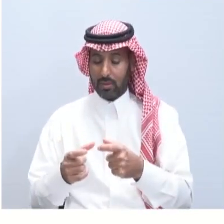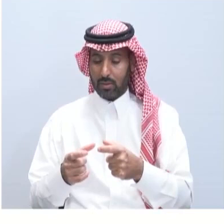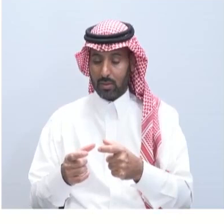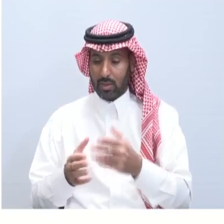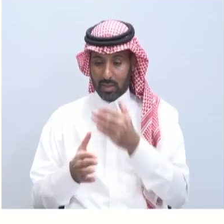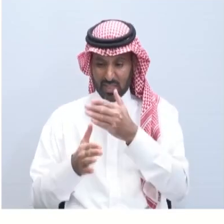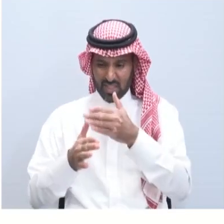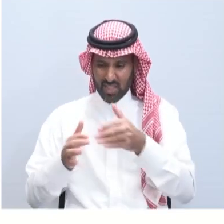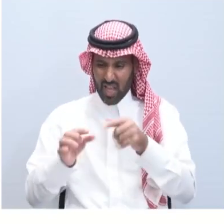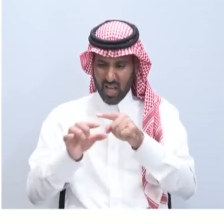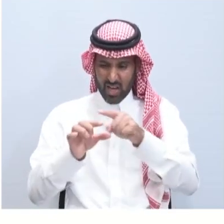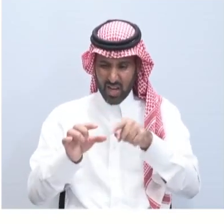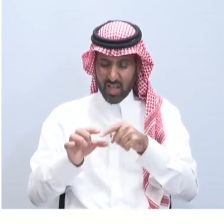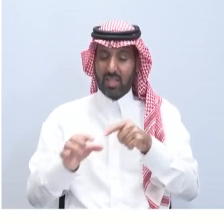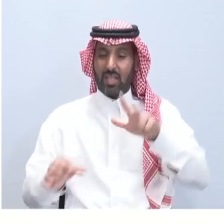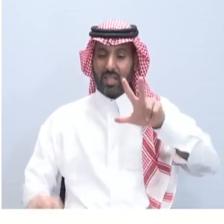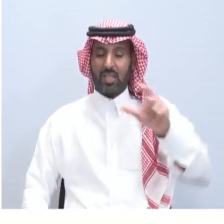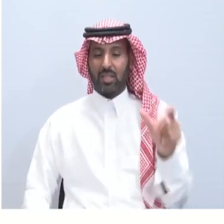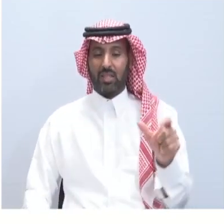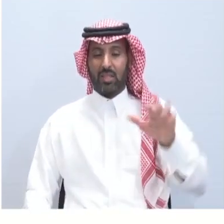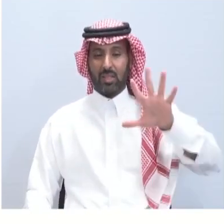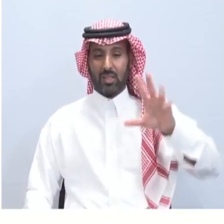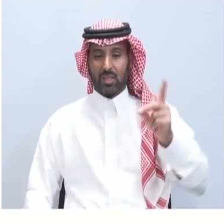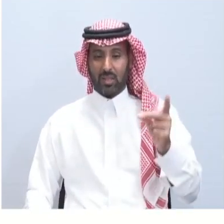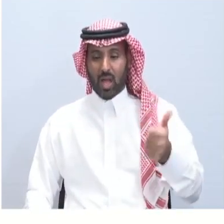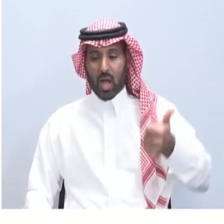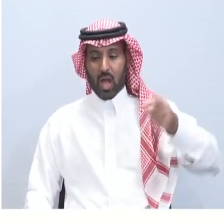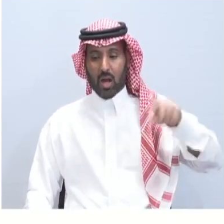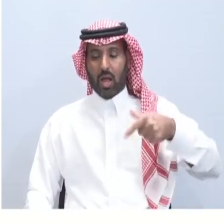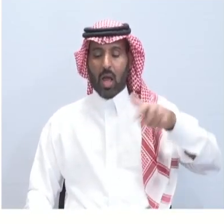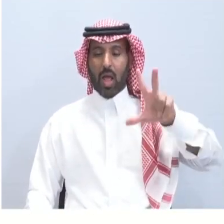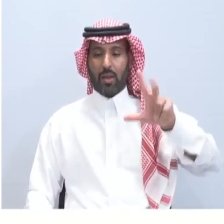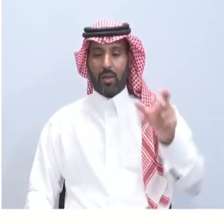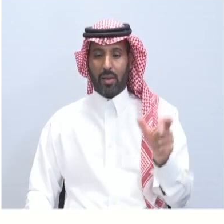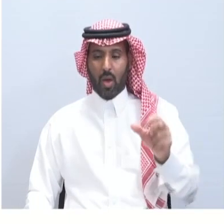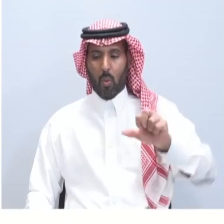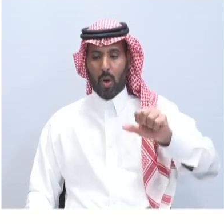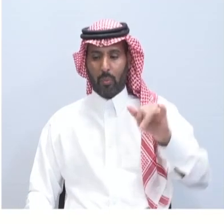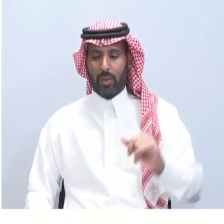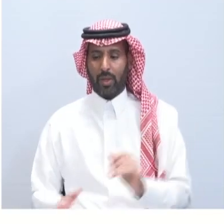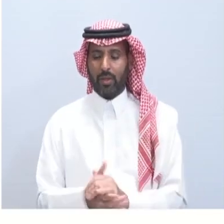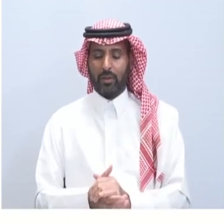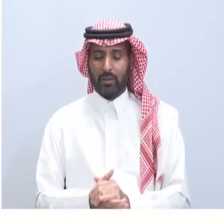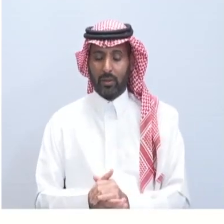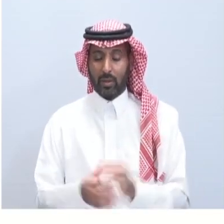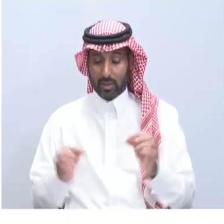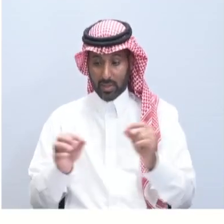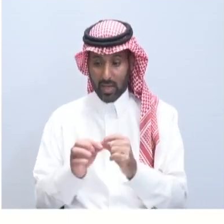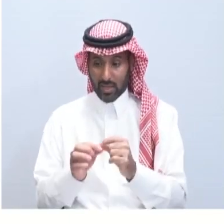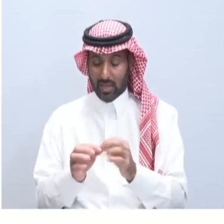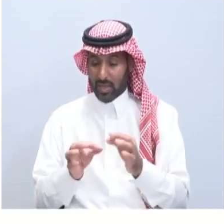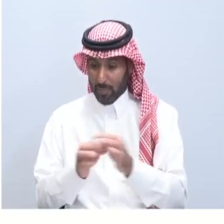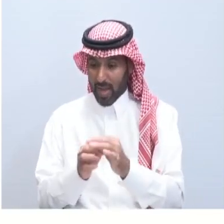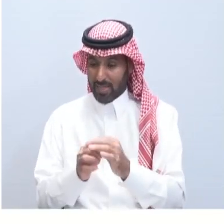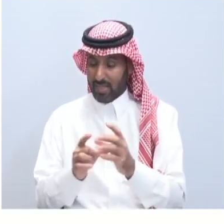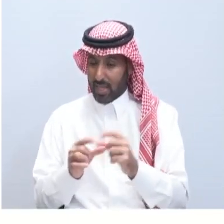الانشطار النووي بينما تقنيه توليد الكهرباء من الاندماج النووي مازالت